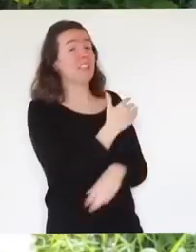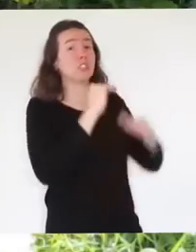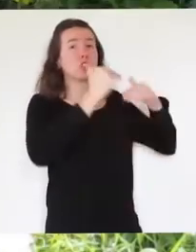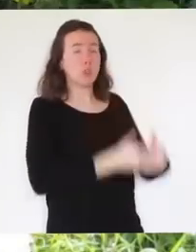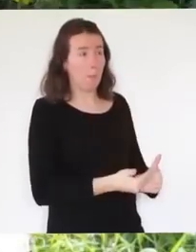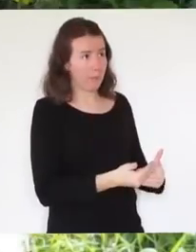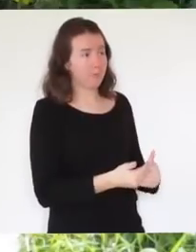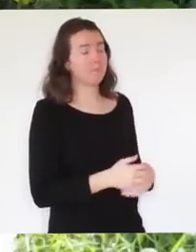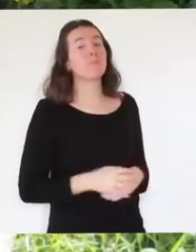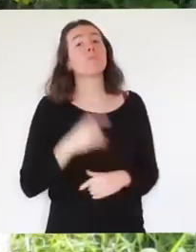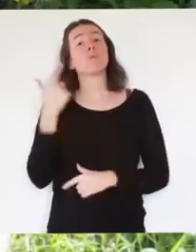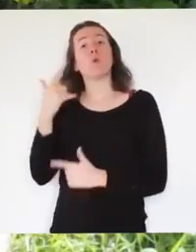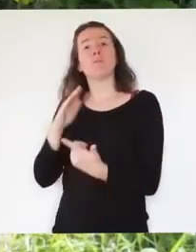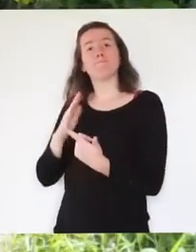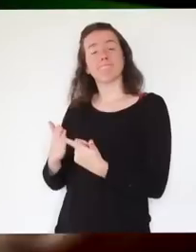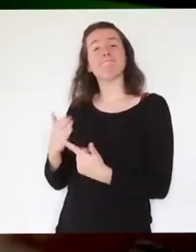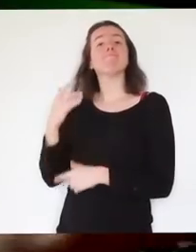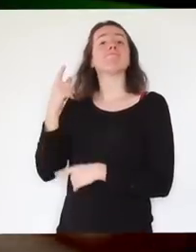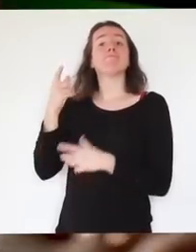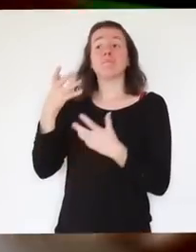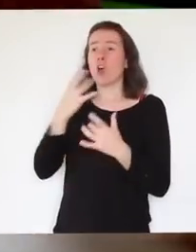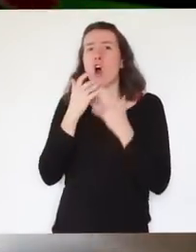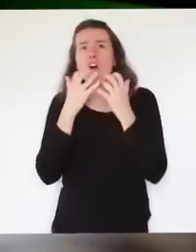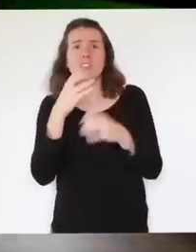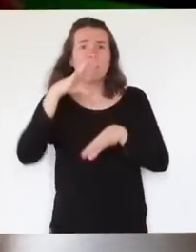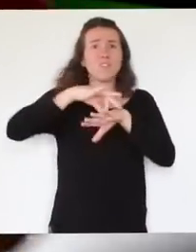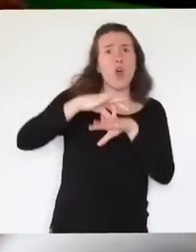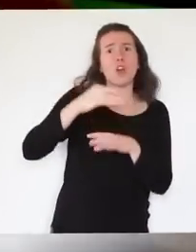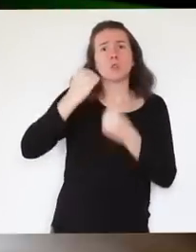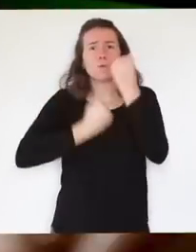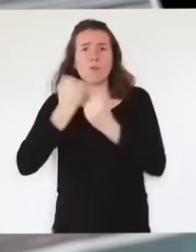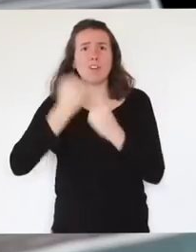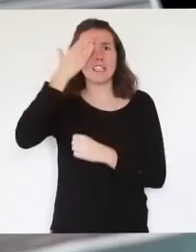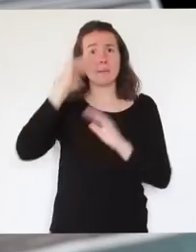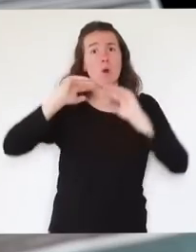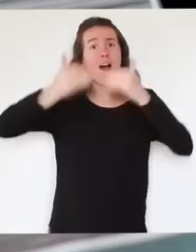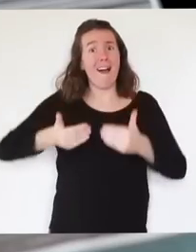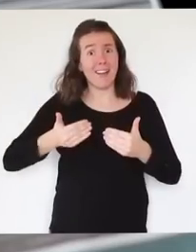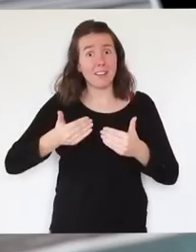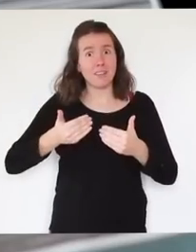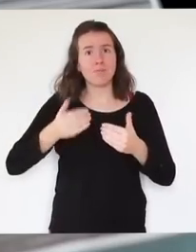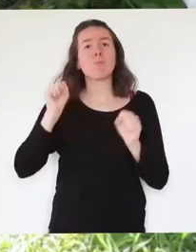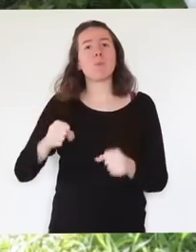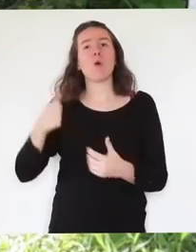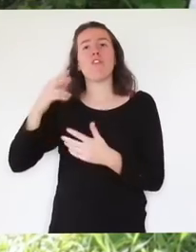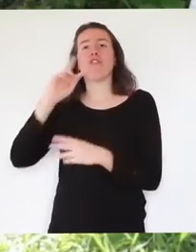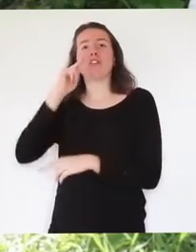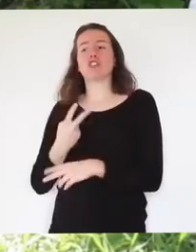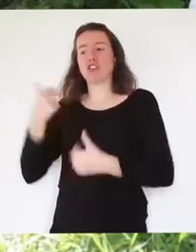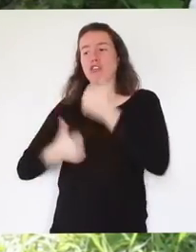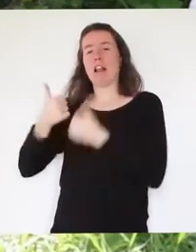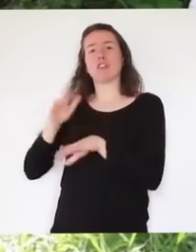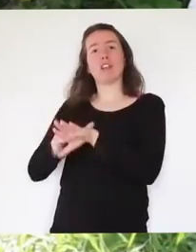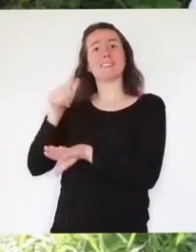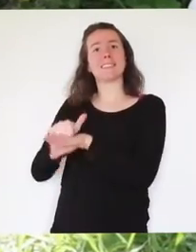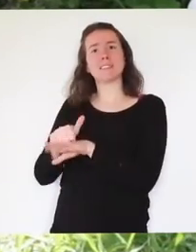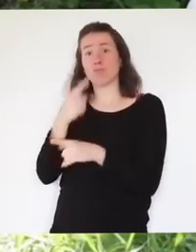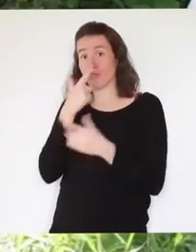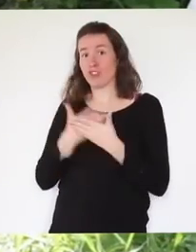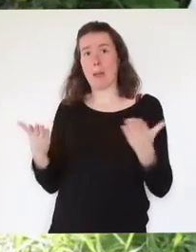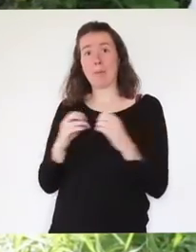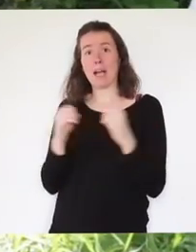de vous nourrir de la souffrance et de la mort des animaux, vous pouvez vous inscrire au Veggie Challenge. C'est simple et gratuit. C'est pas une mauvaise idée, hein? Qu'est-ce que t'en